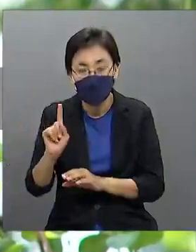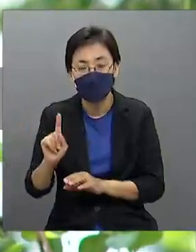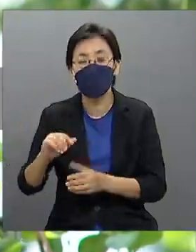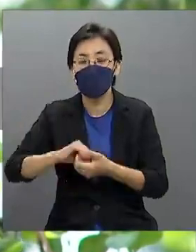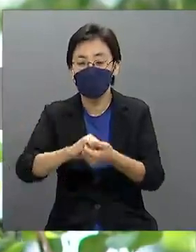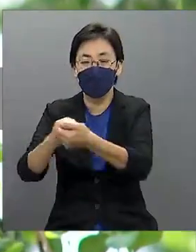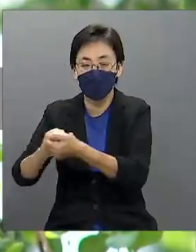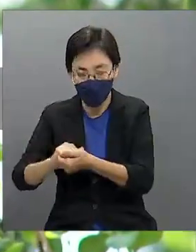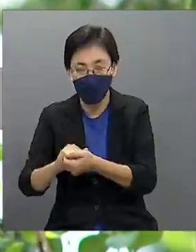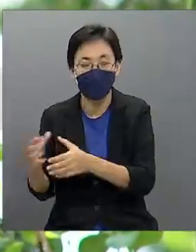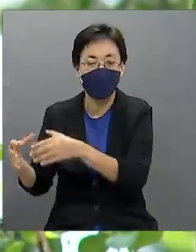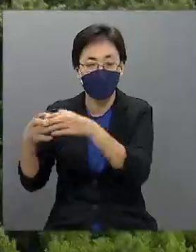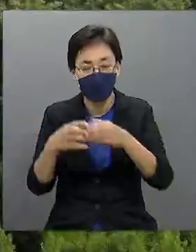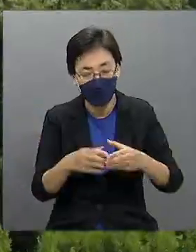ัญเลย